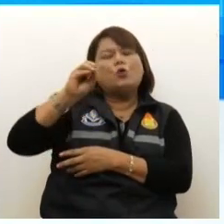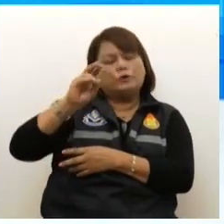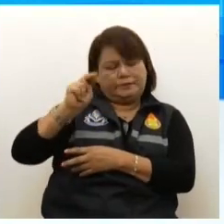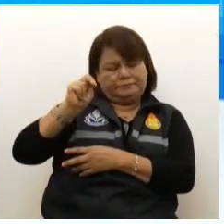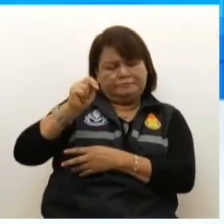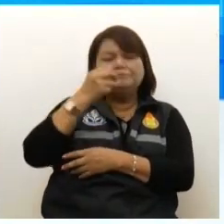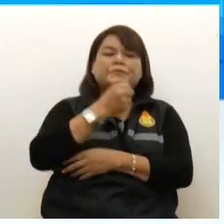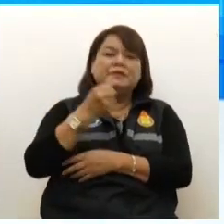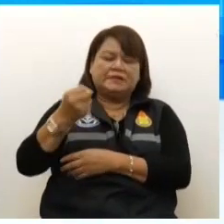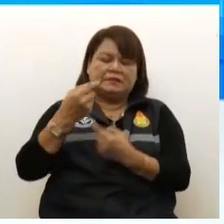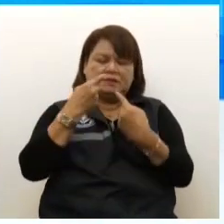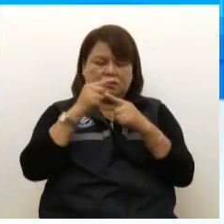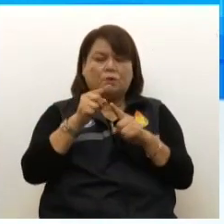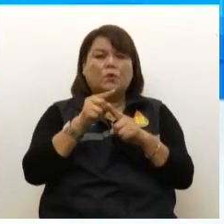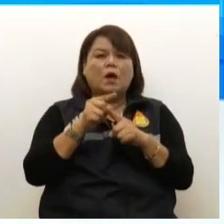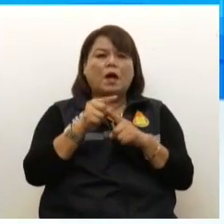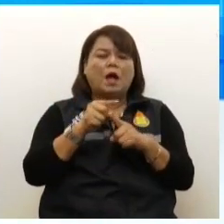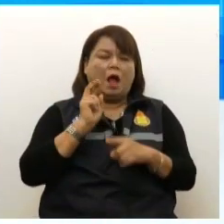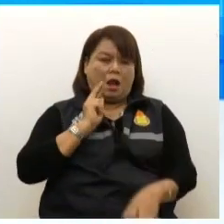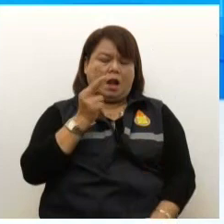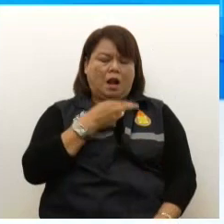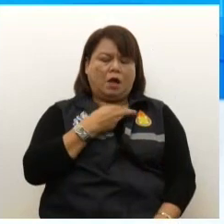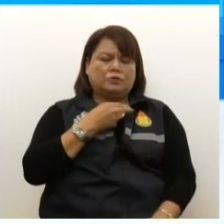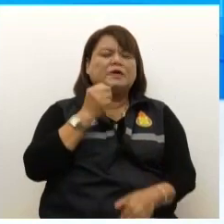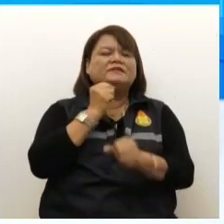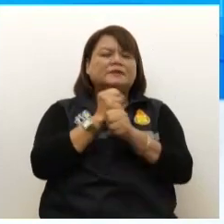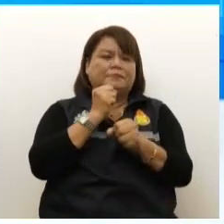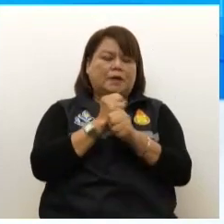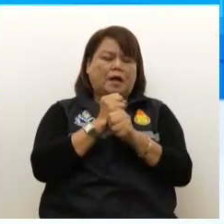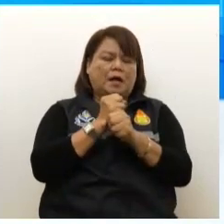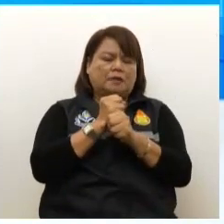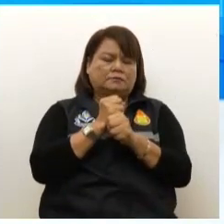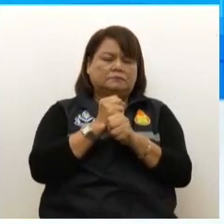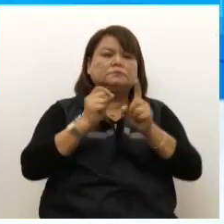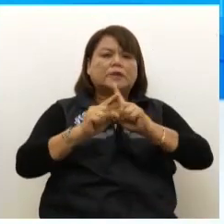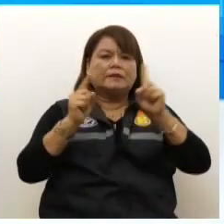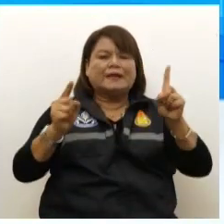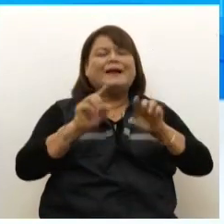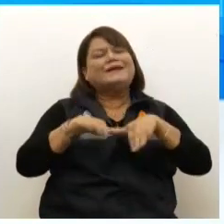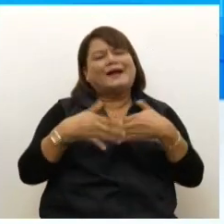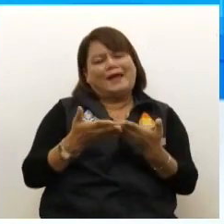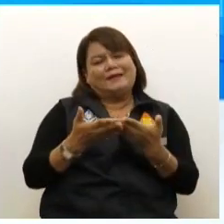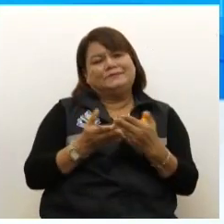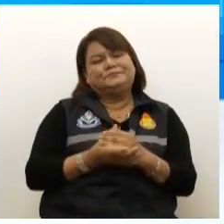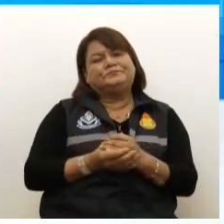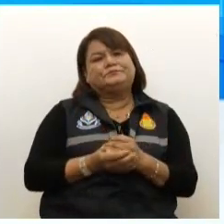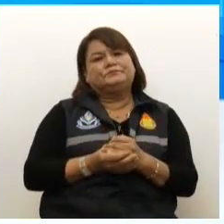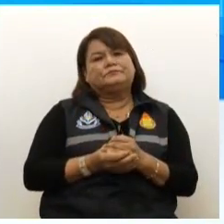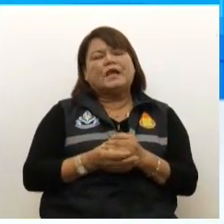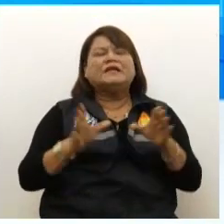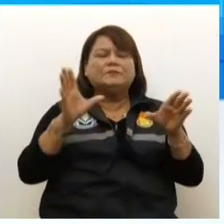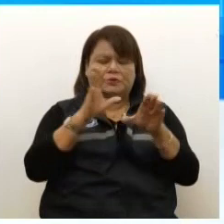เป็นสิ่งที่เราจะตอบโจทย์ว่าเราจะขับเคลื่อนงานภารกิจของเราไปอย่างไรนะครับอันนี้คือบทส